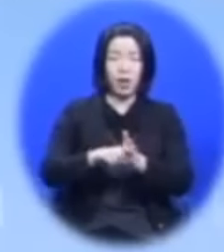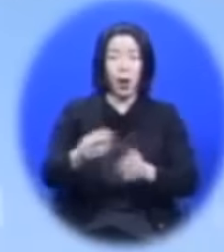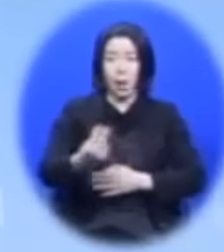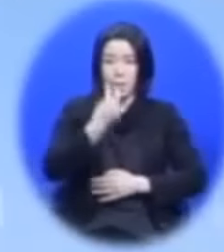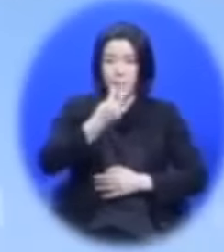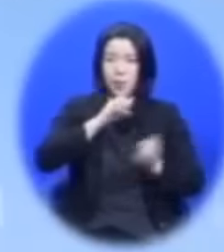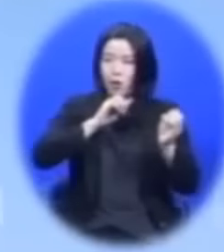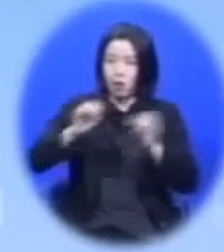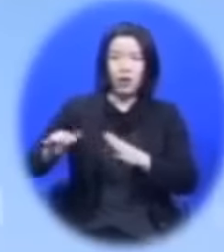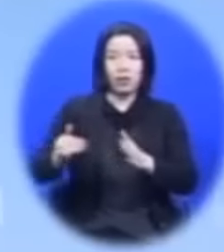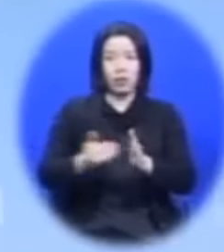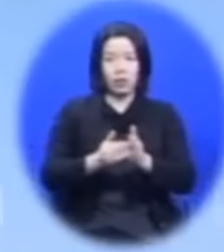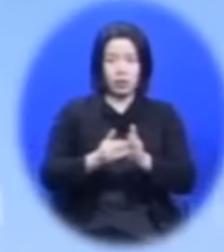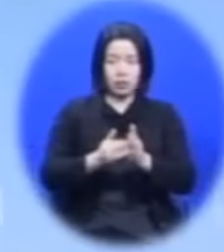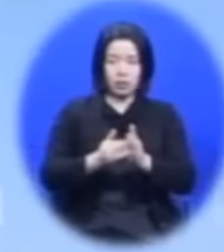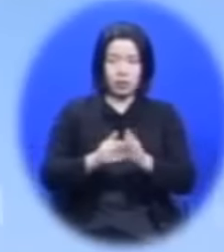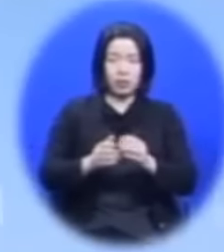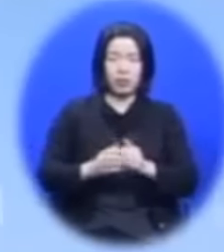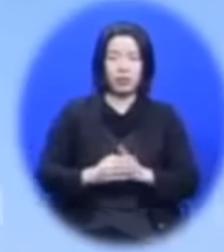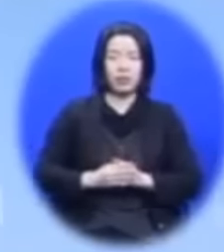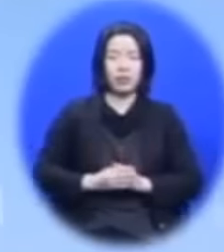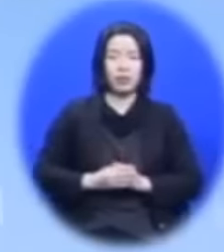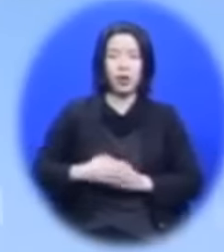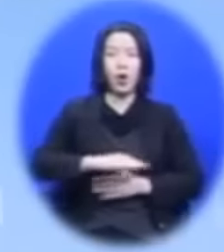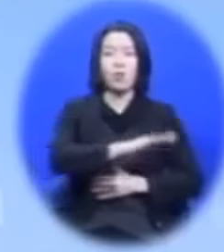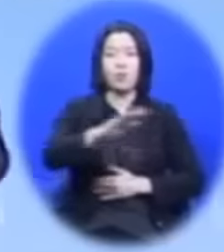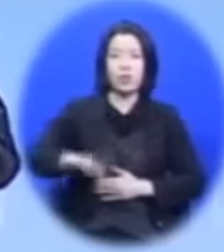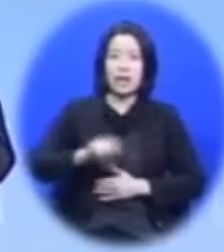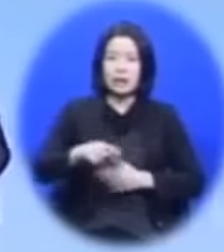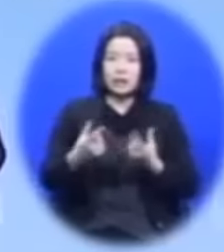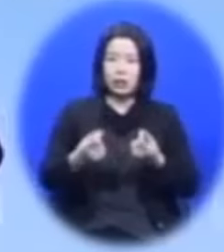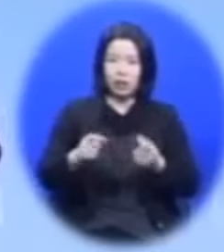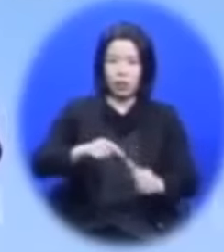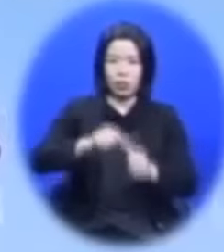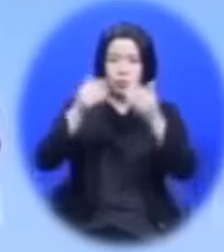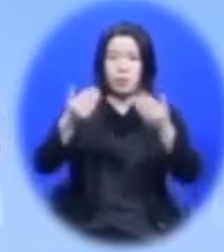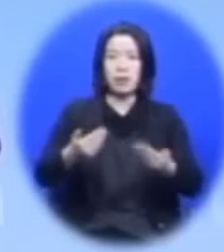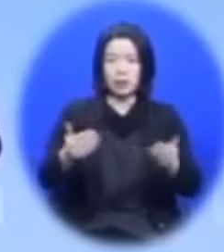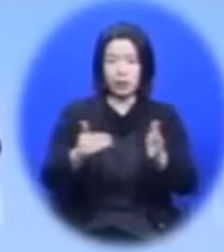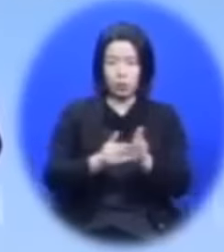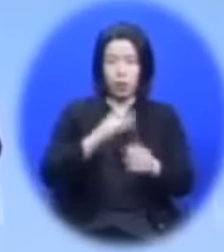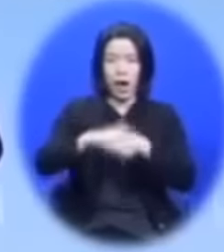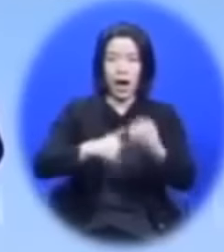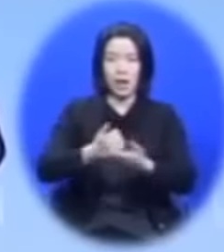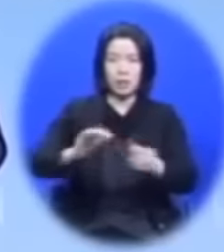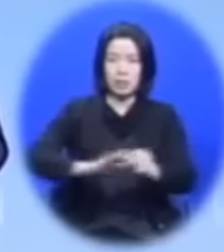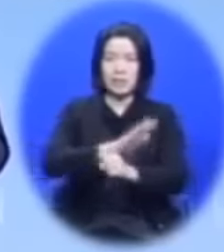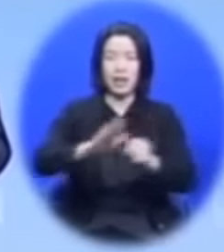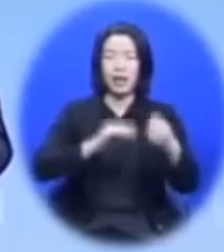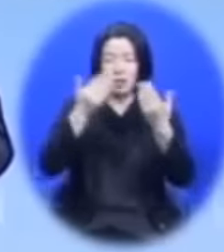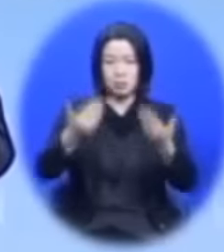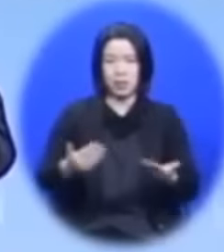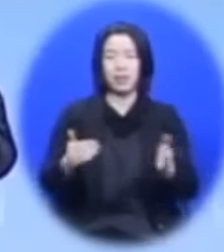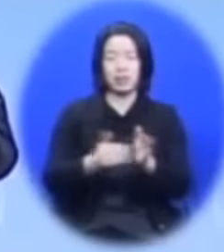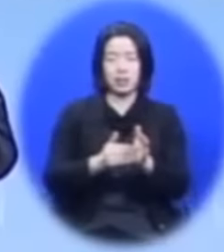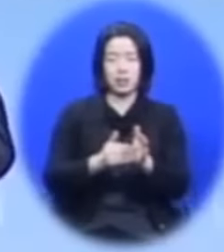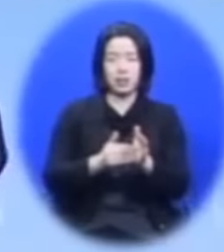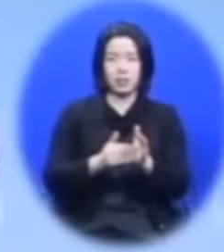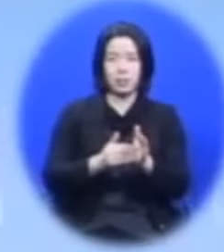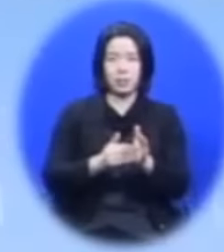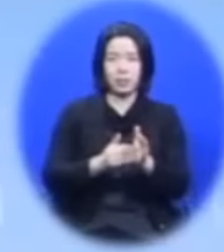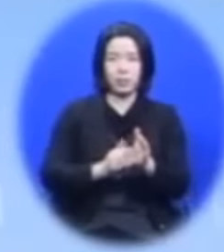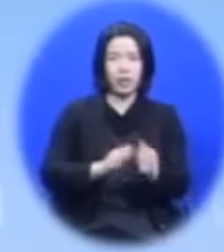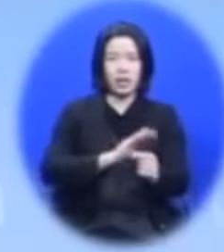목숨을 버리셨어요. 우리가 그렇게 해서 구원받았고 하나님의 사랑을 받았습니다.